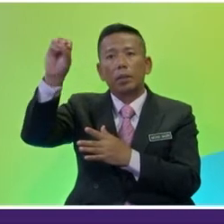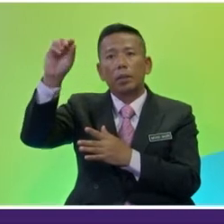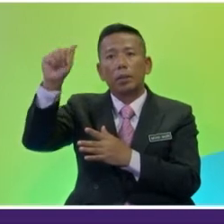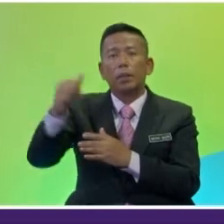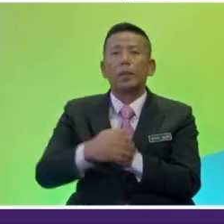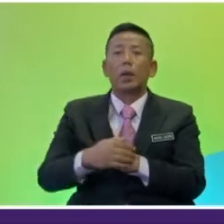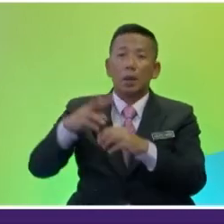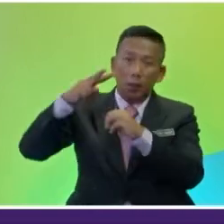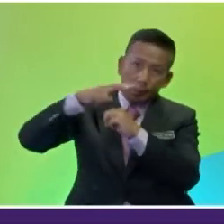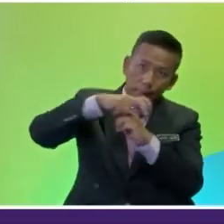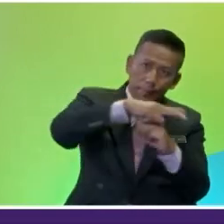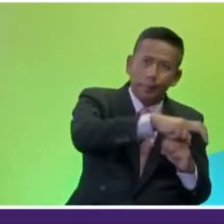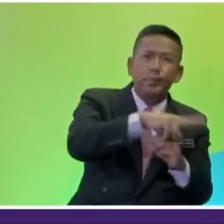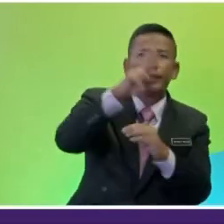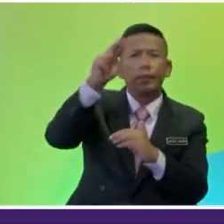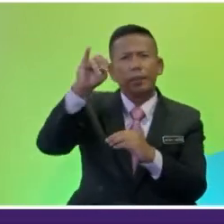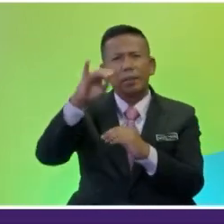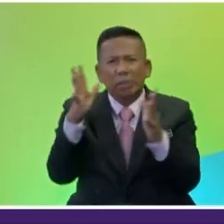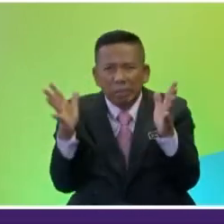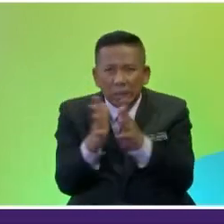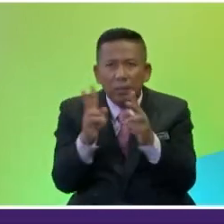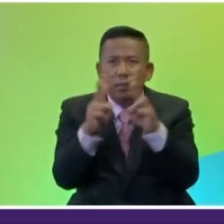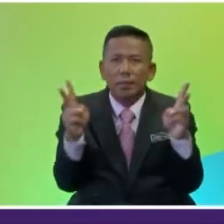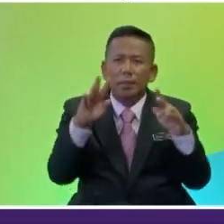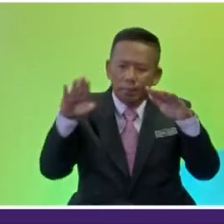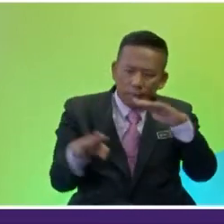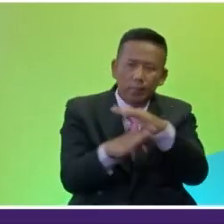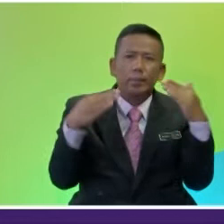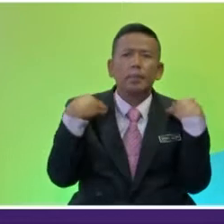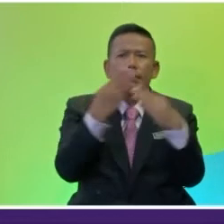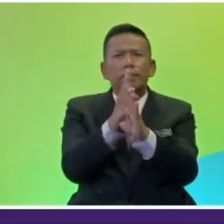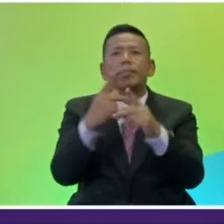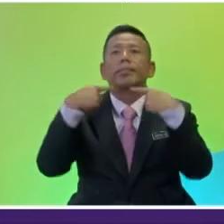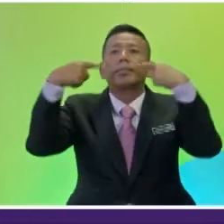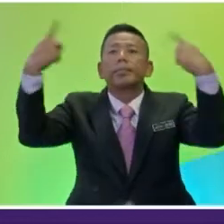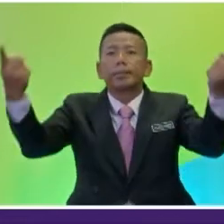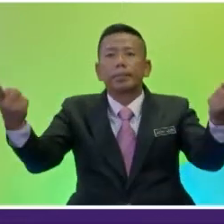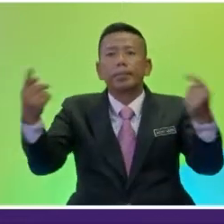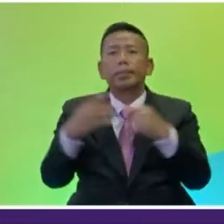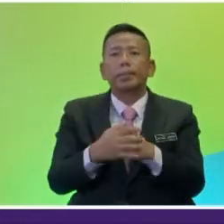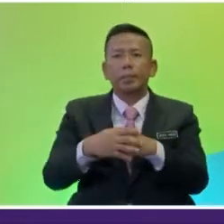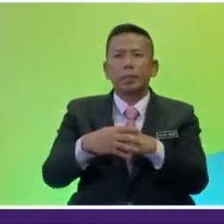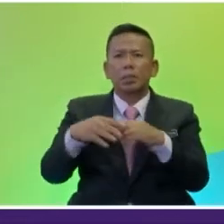organisme uniser di bawah protozoa ini antara bentuk yang famous adalah